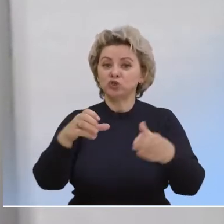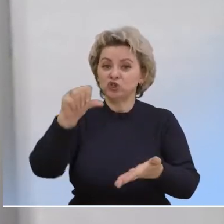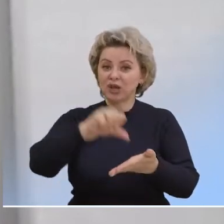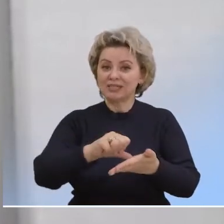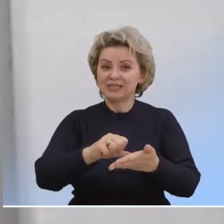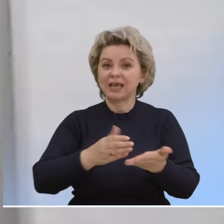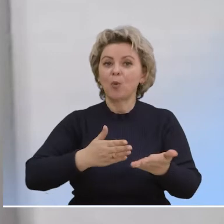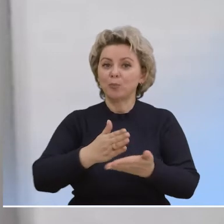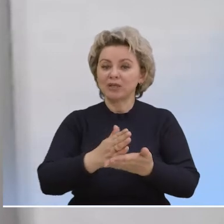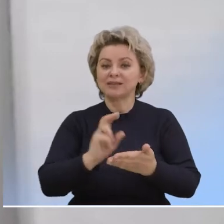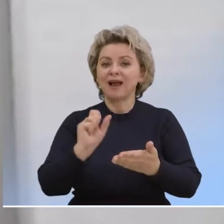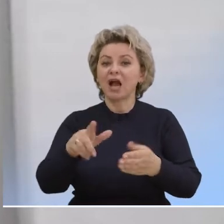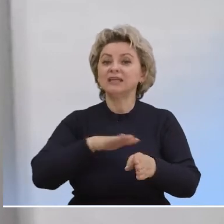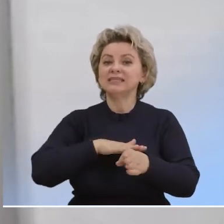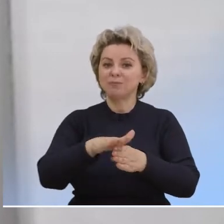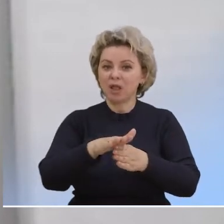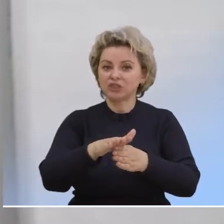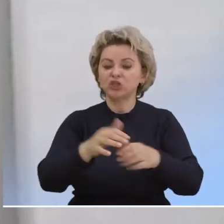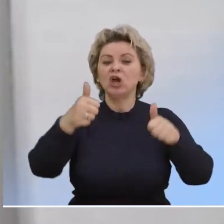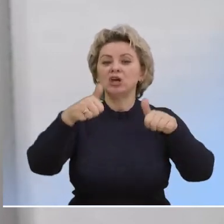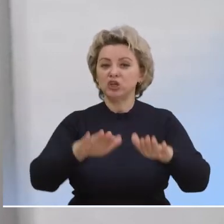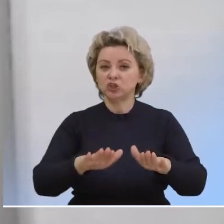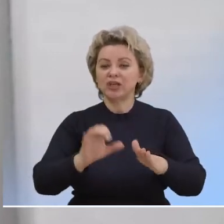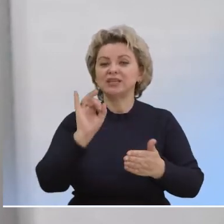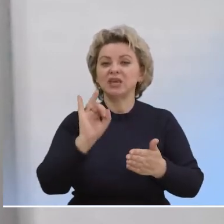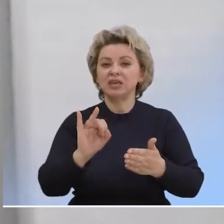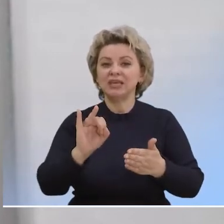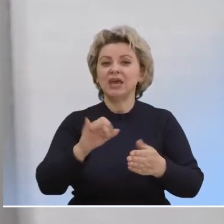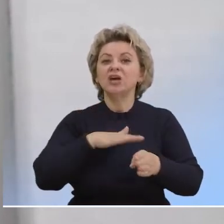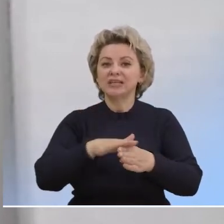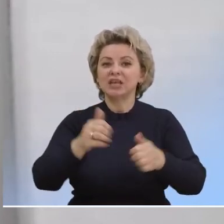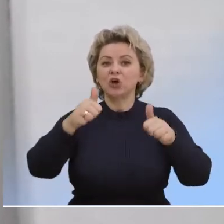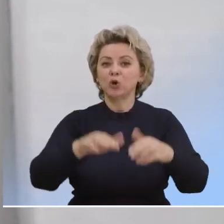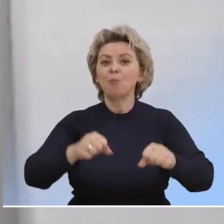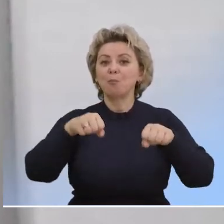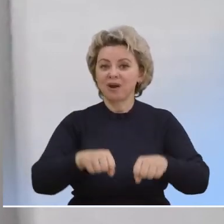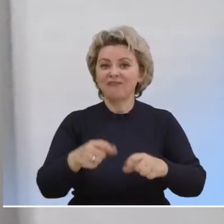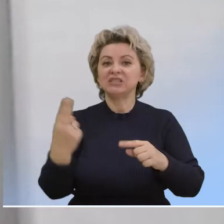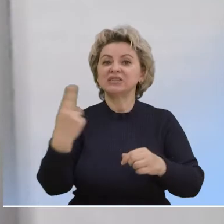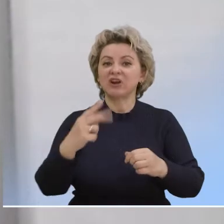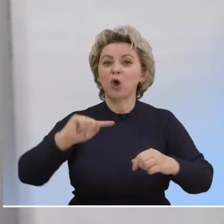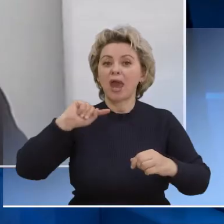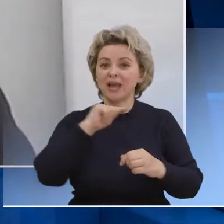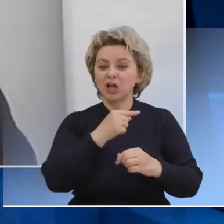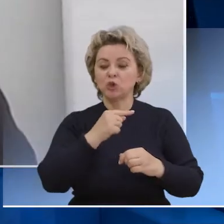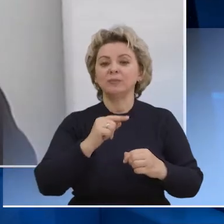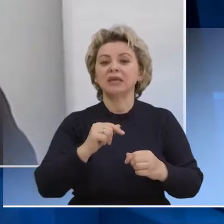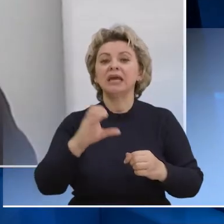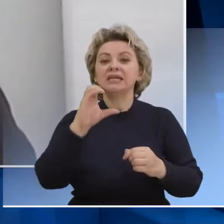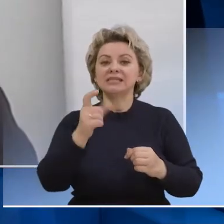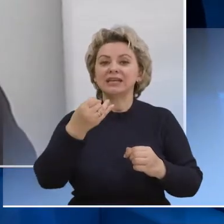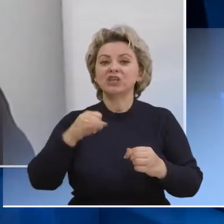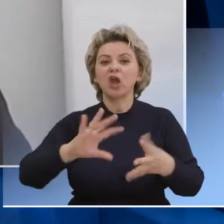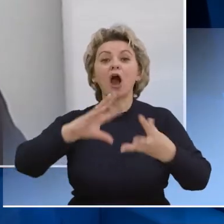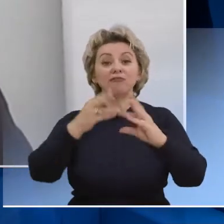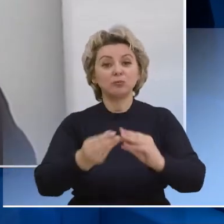как потенциальным исполнителям решений и реализации решений в рамках цифровой экономики.